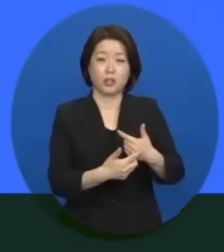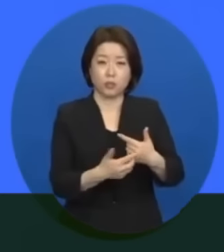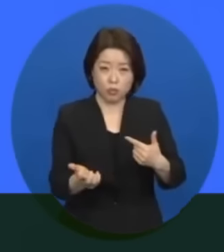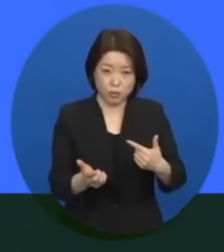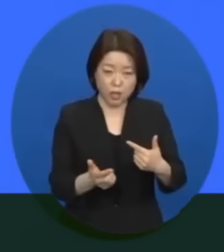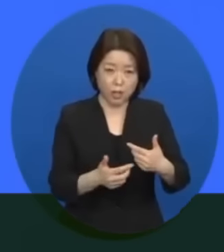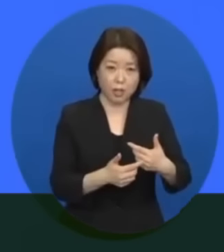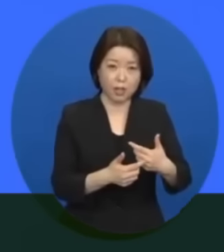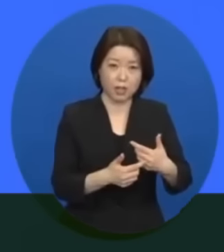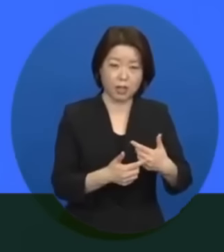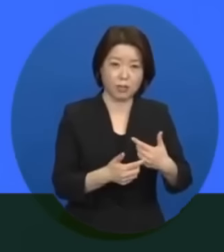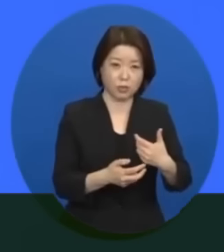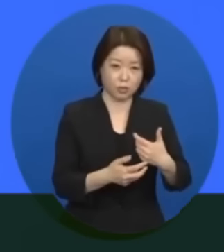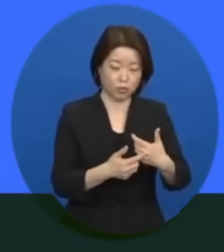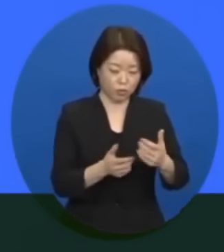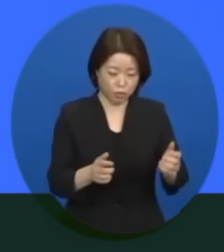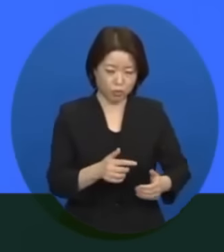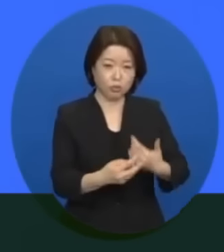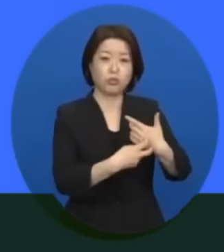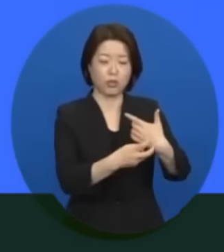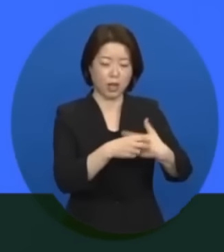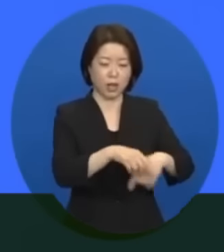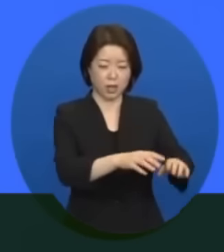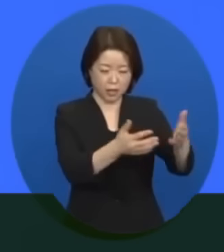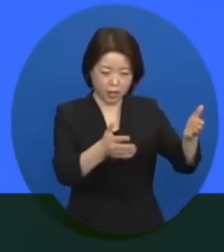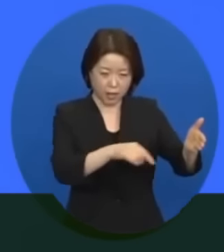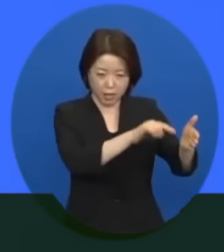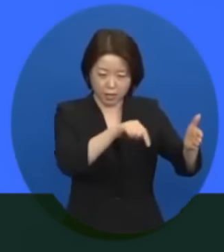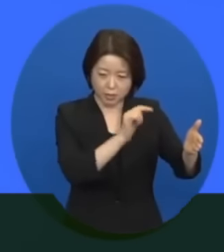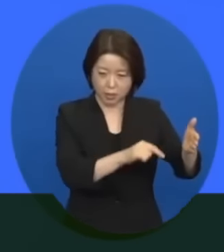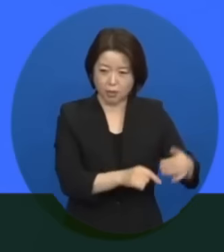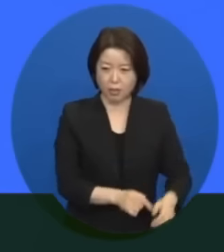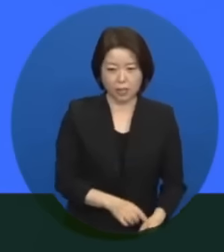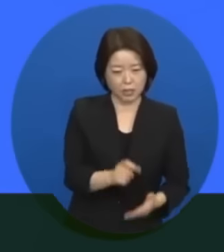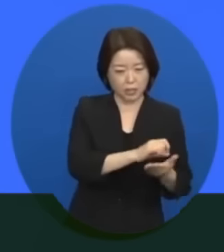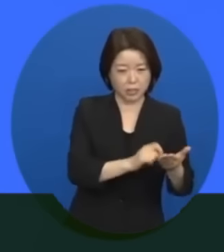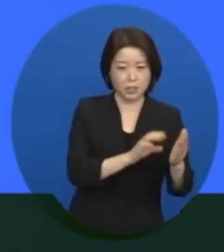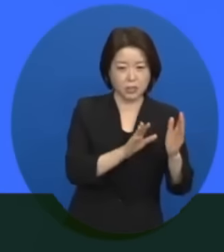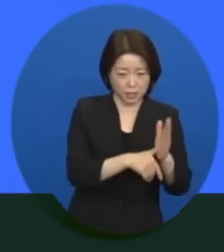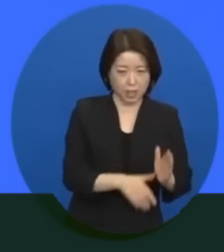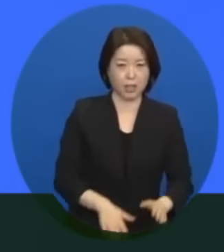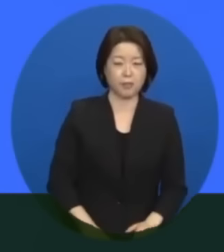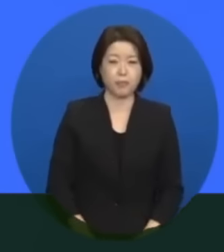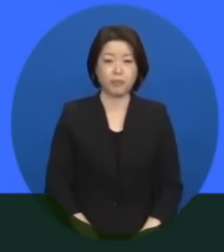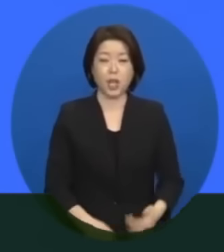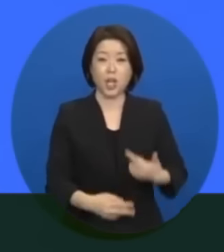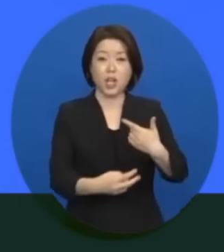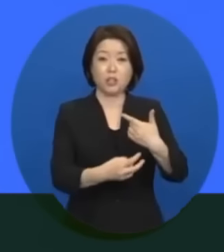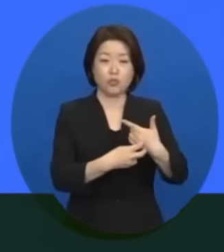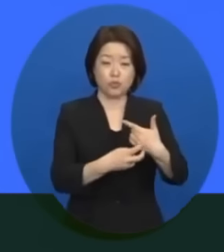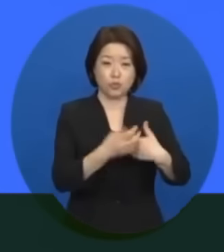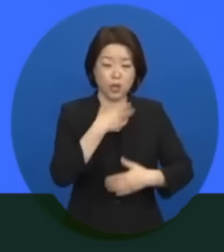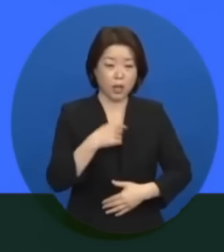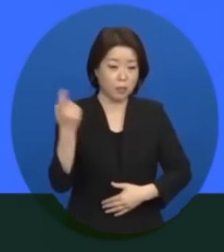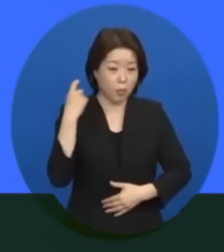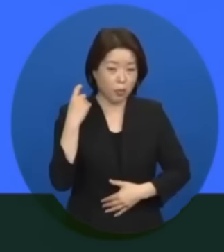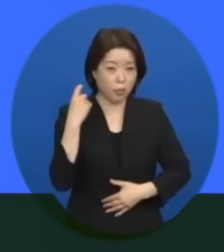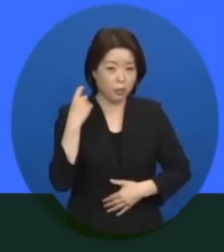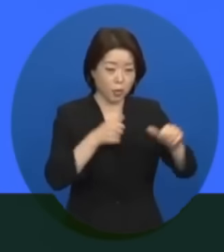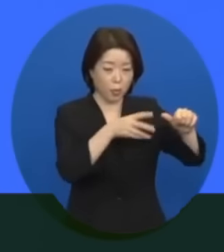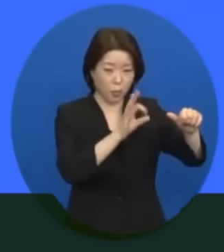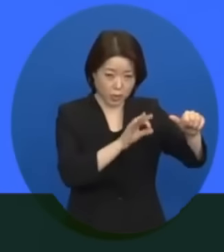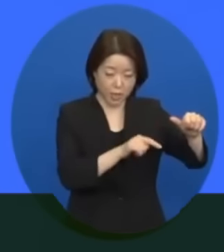쓰면서 매우 의도적으로이 애니라는 사람과 누가복음 5장에서 예수님이 고치셨다